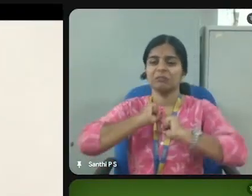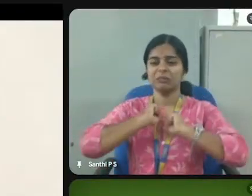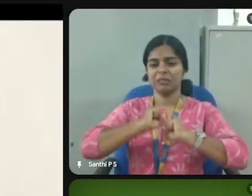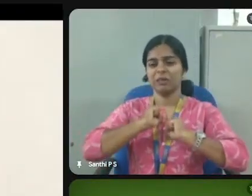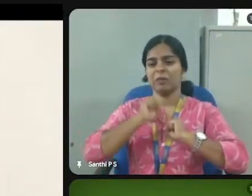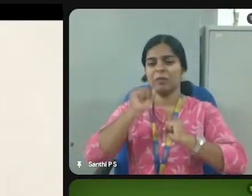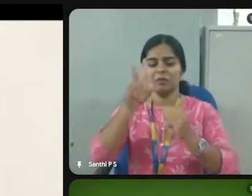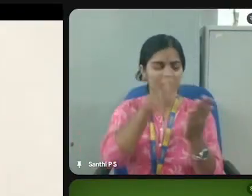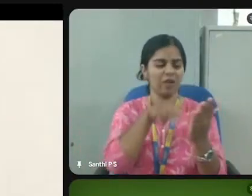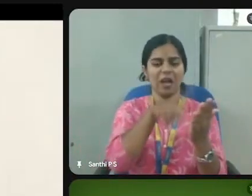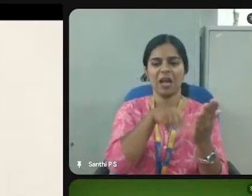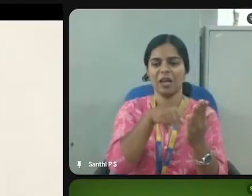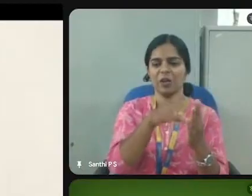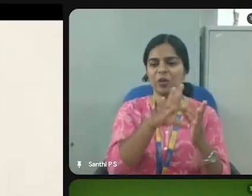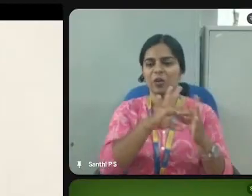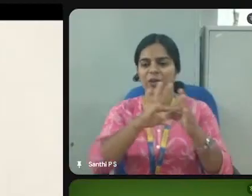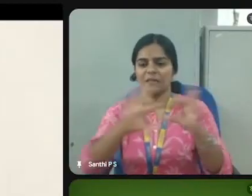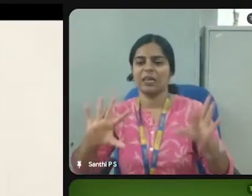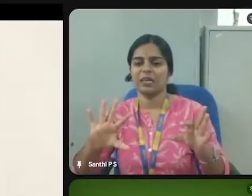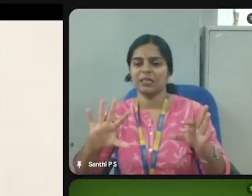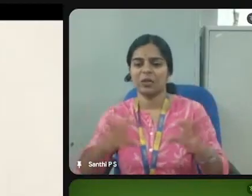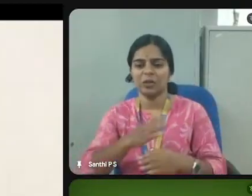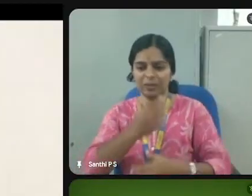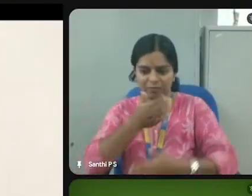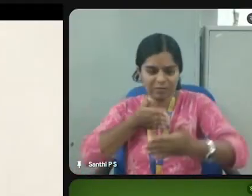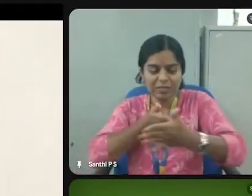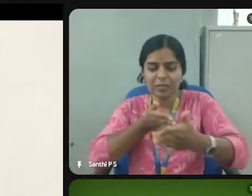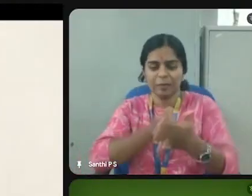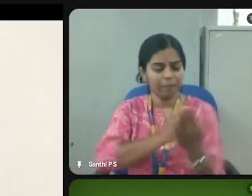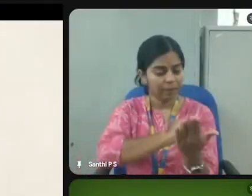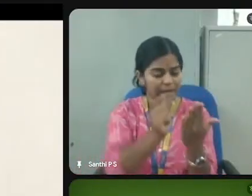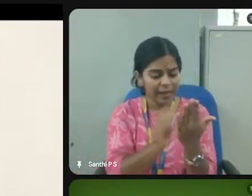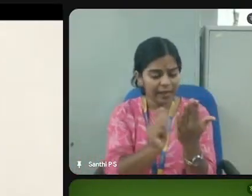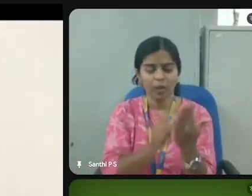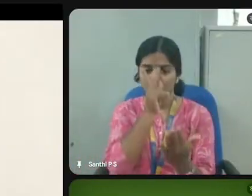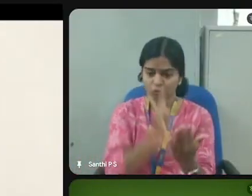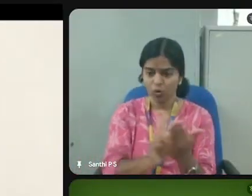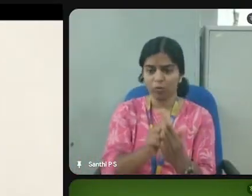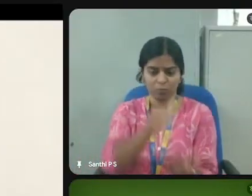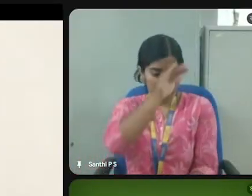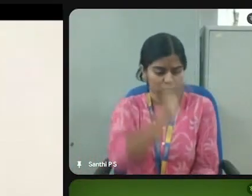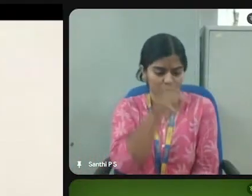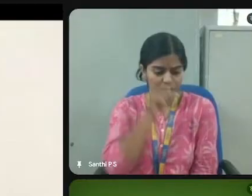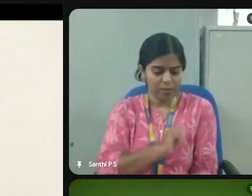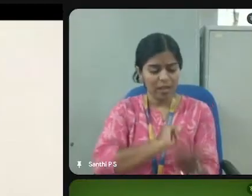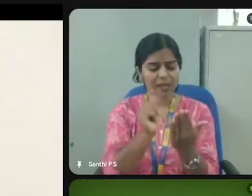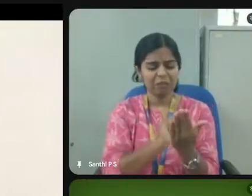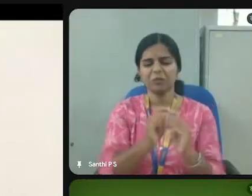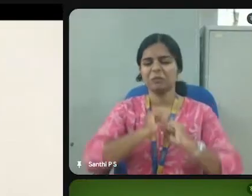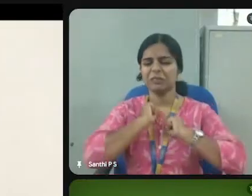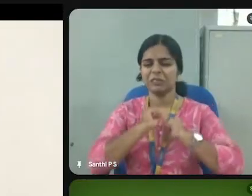അവരുടെ വായനയും തമ്മിലുള്ള പരിമിതികളാണ്. അതുപോലെ എഴുത്തിലാണെങ്കിൽ കൂടി കുട്ടികൾക്ക് എഴുതുന്നതിന് വളരെയേറെ